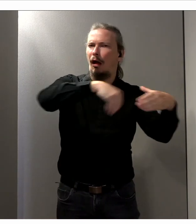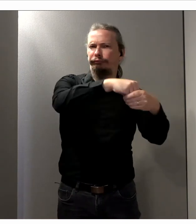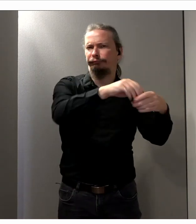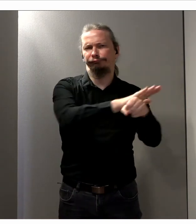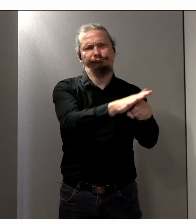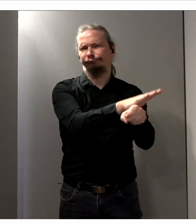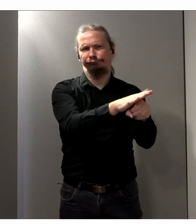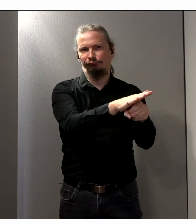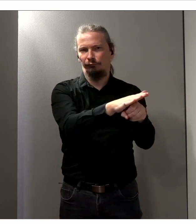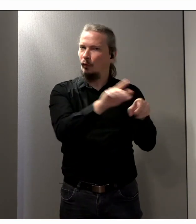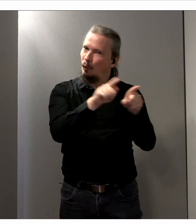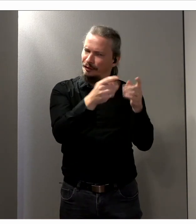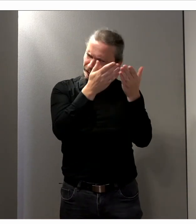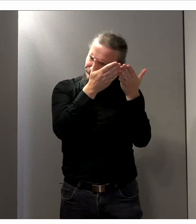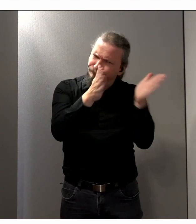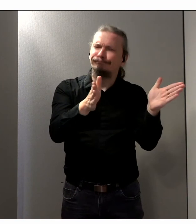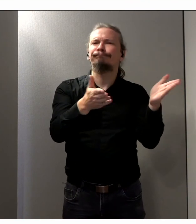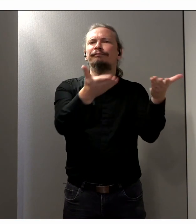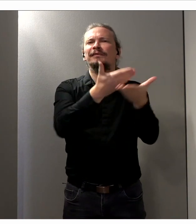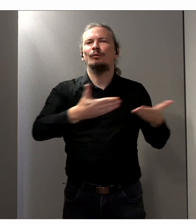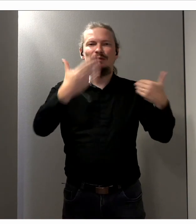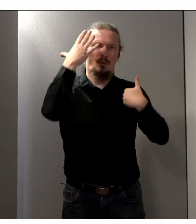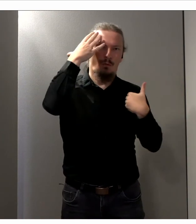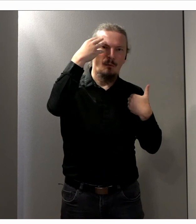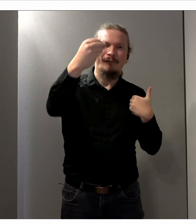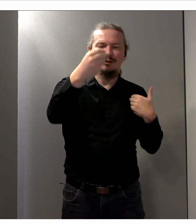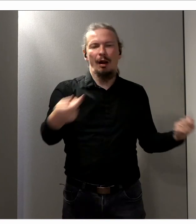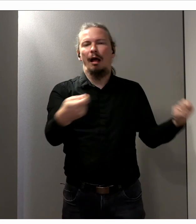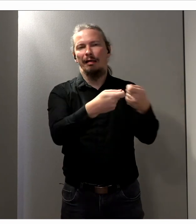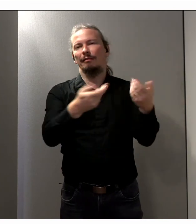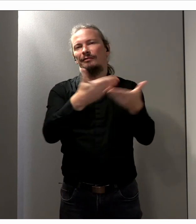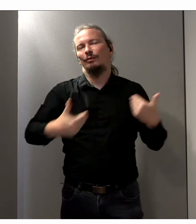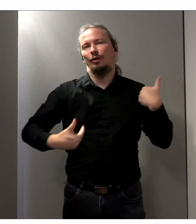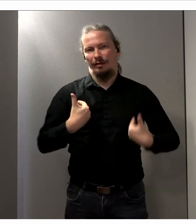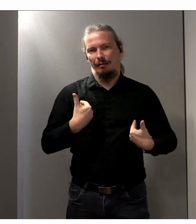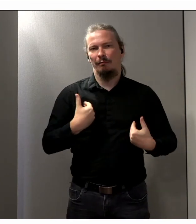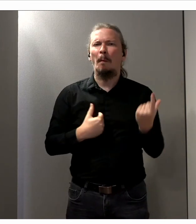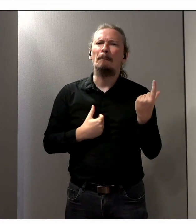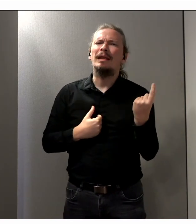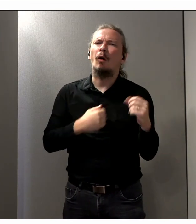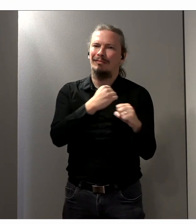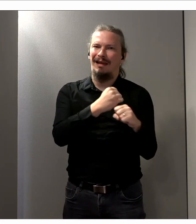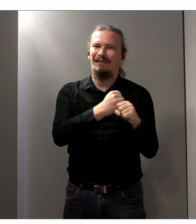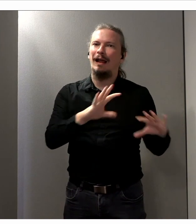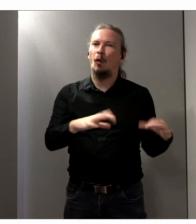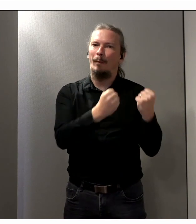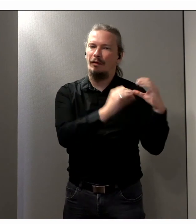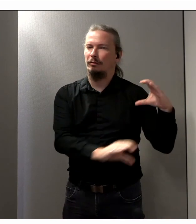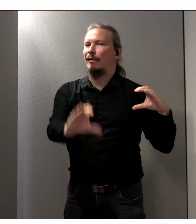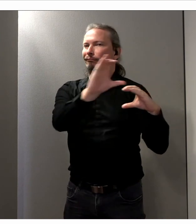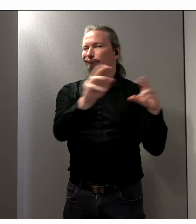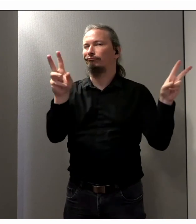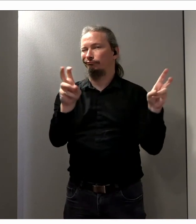largement à l'activité professionnelle des personnes en situation de handicap, le binôme de travail à compétences